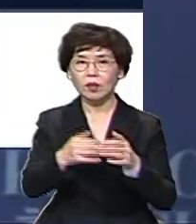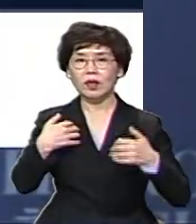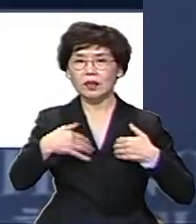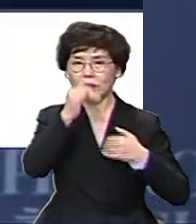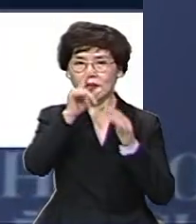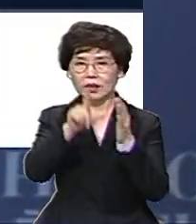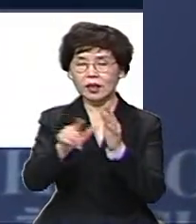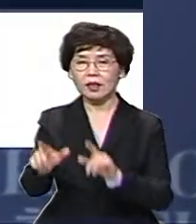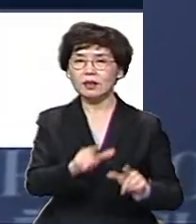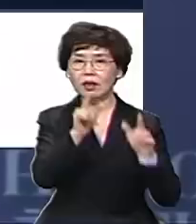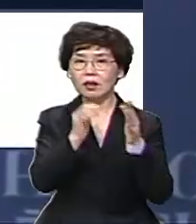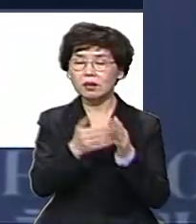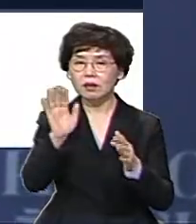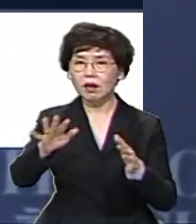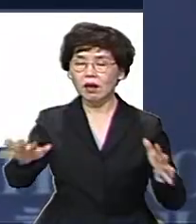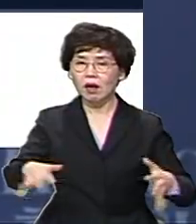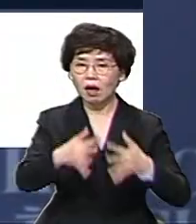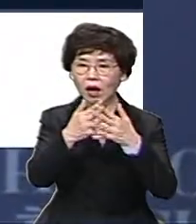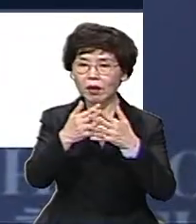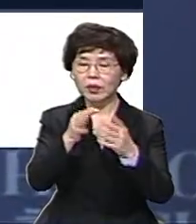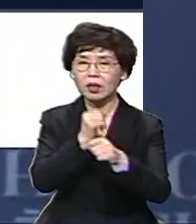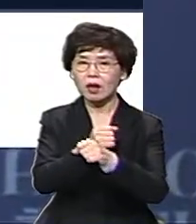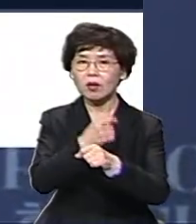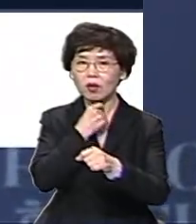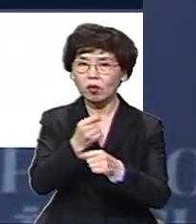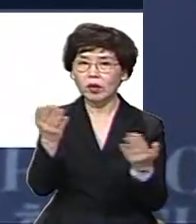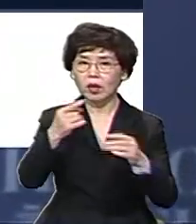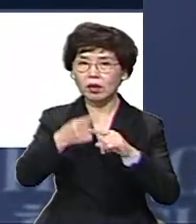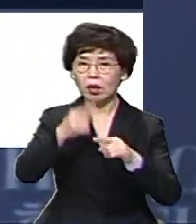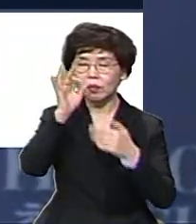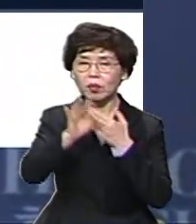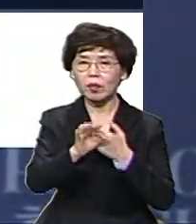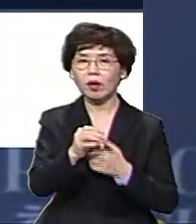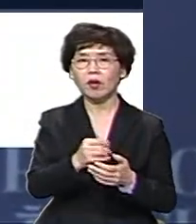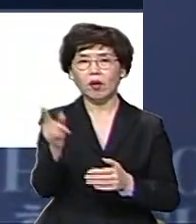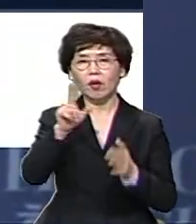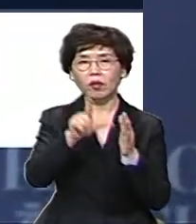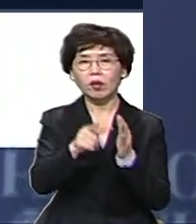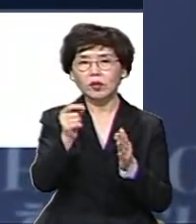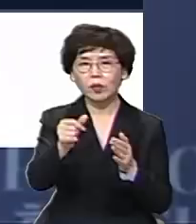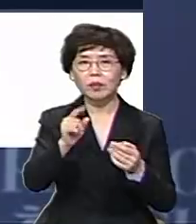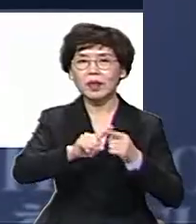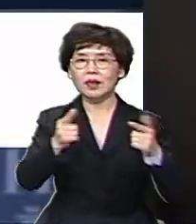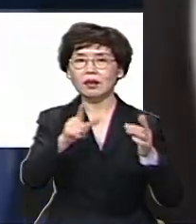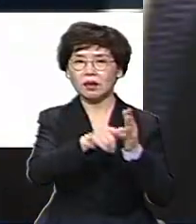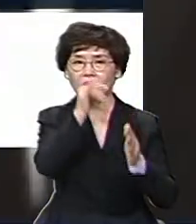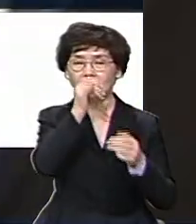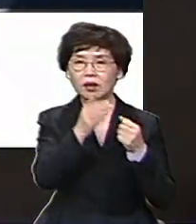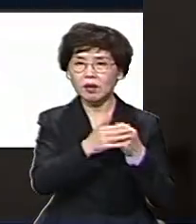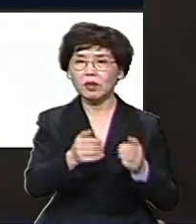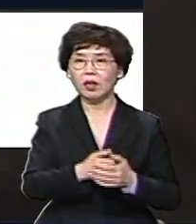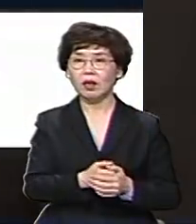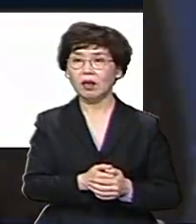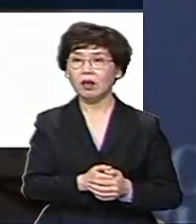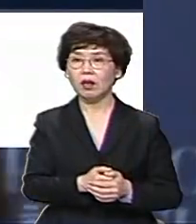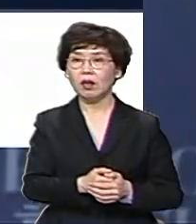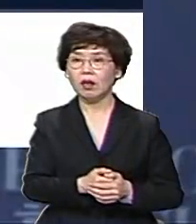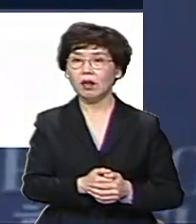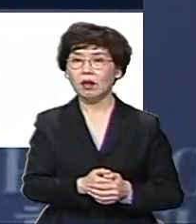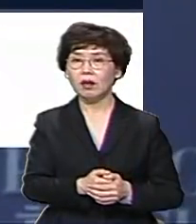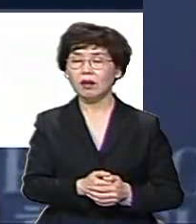보냈고 재미있는 시간을 보냈습니다. 그런데 합의를 하고 일을 하다 보면 어떨 때는 조금 그냥 떠나야 할 때도 있는 것입니다. 그래서 몇